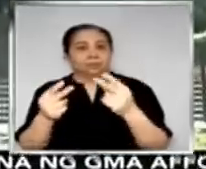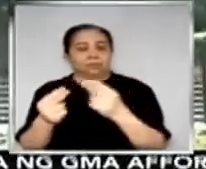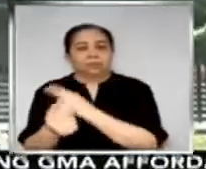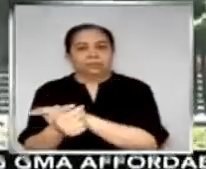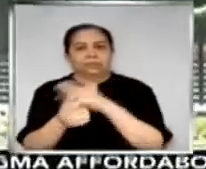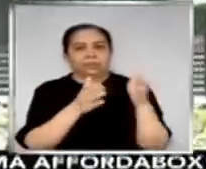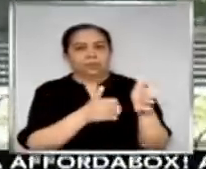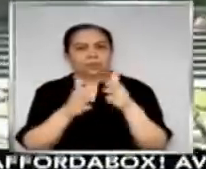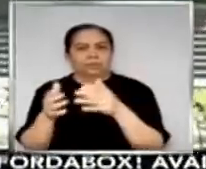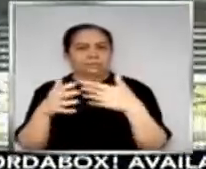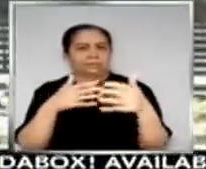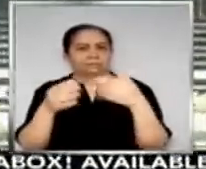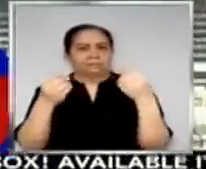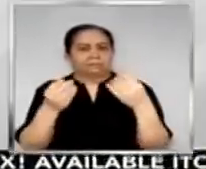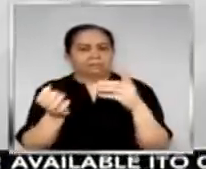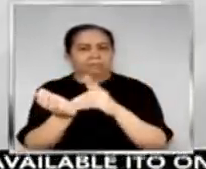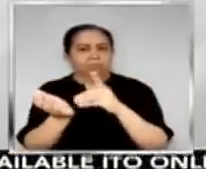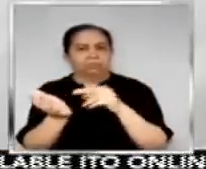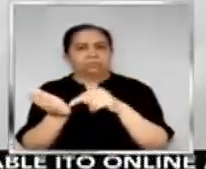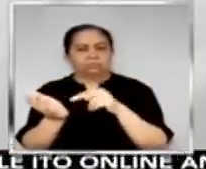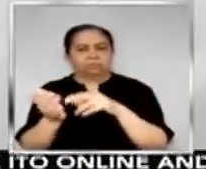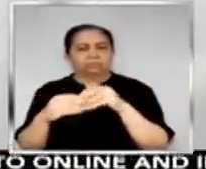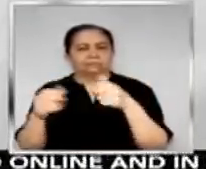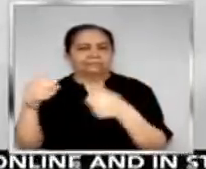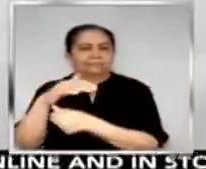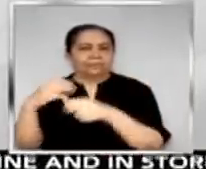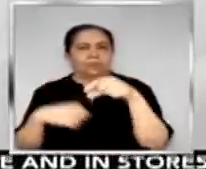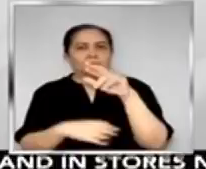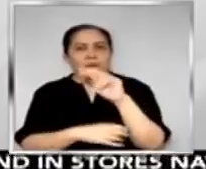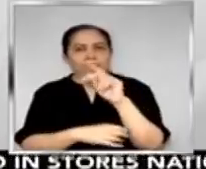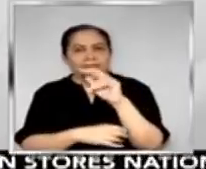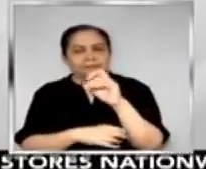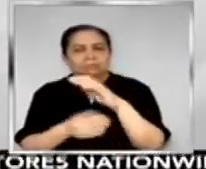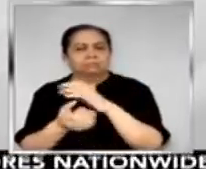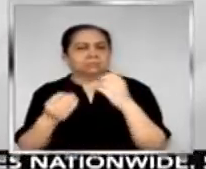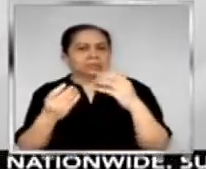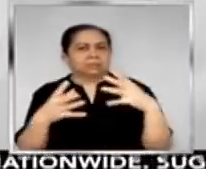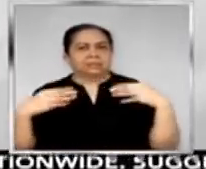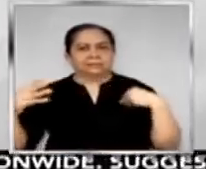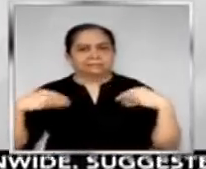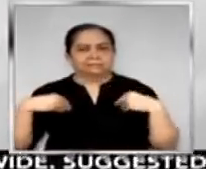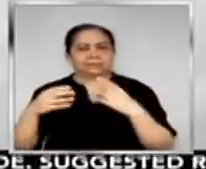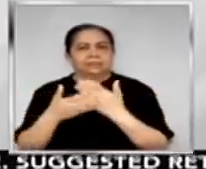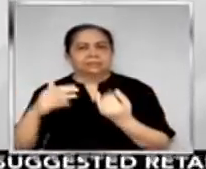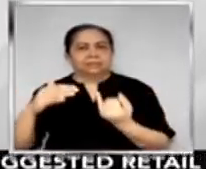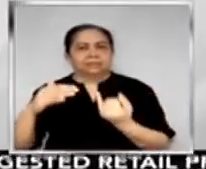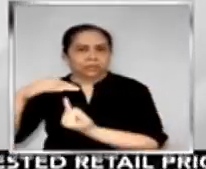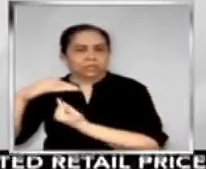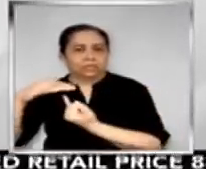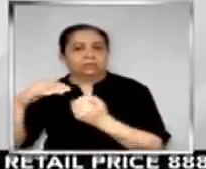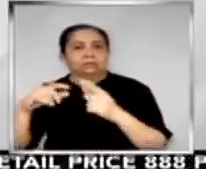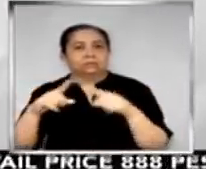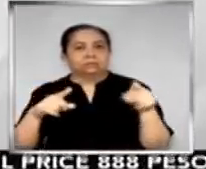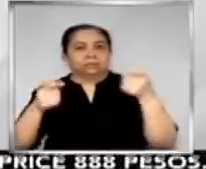maraming doktor at nurse silang naka-quarantine. Marami na ho ang naka-admit, marami na ang naka-isolate. But our